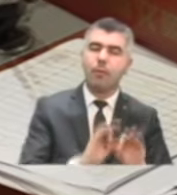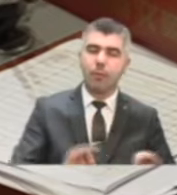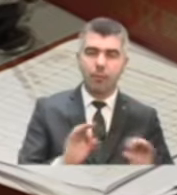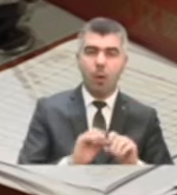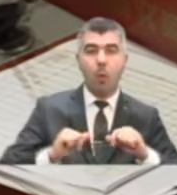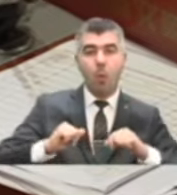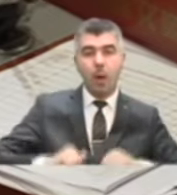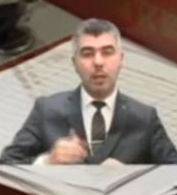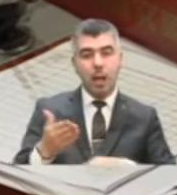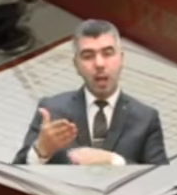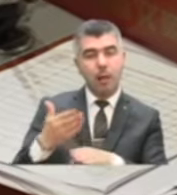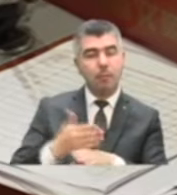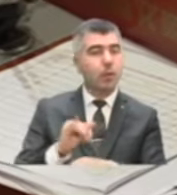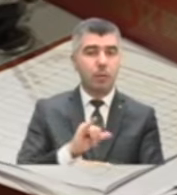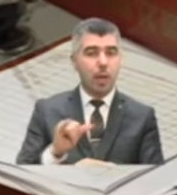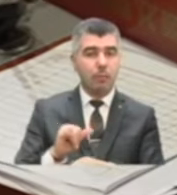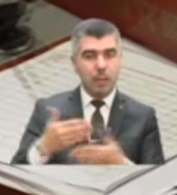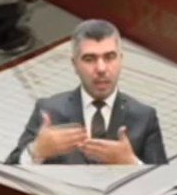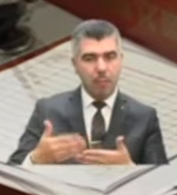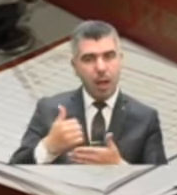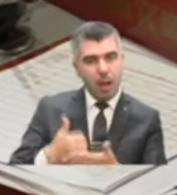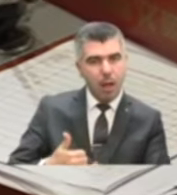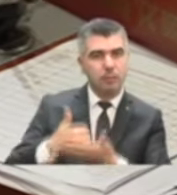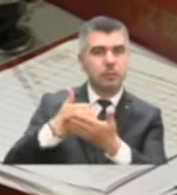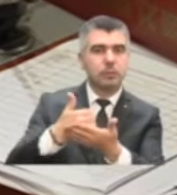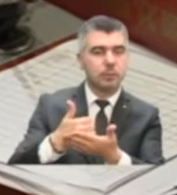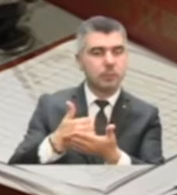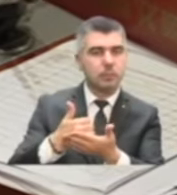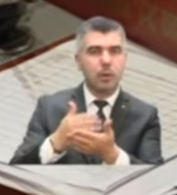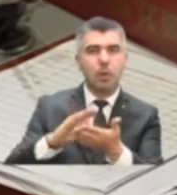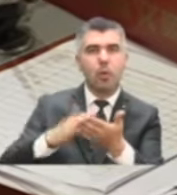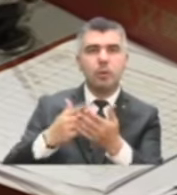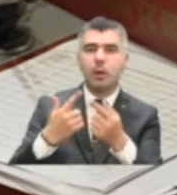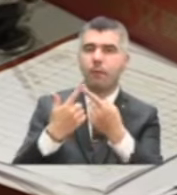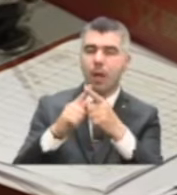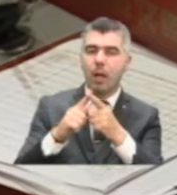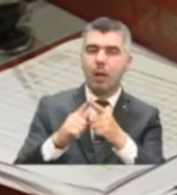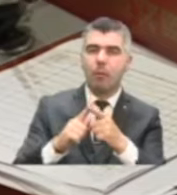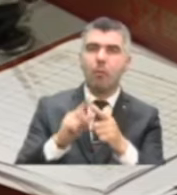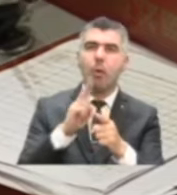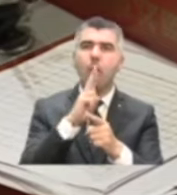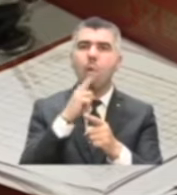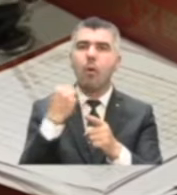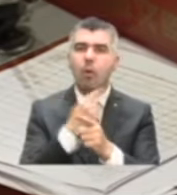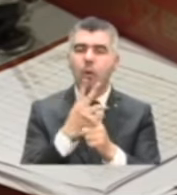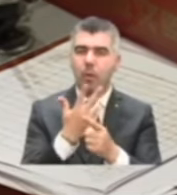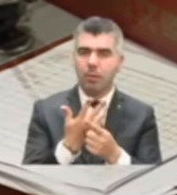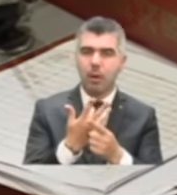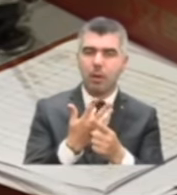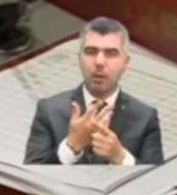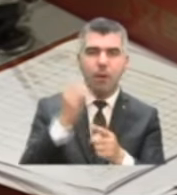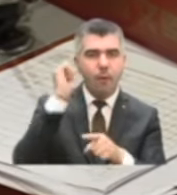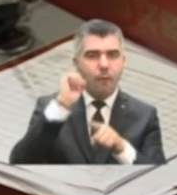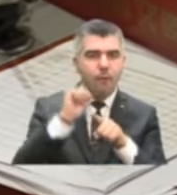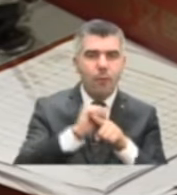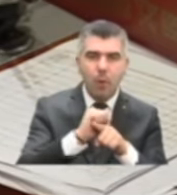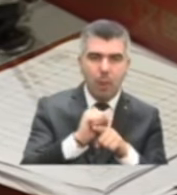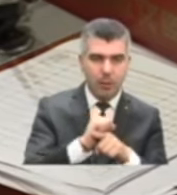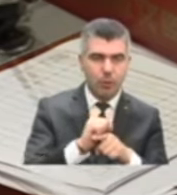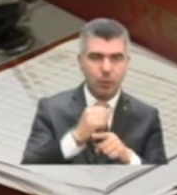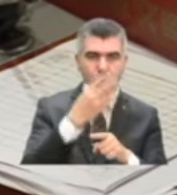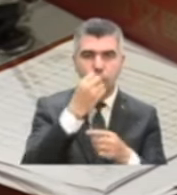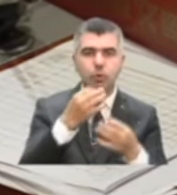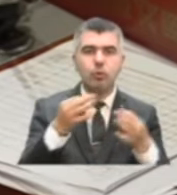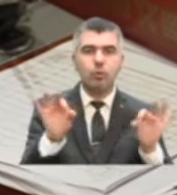اهتمام سابقا، الوزاره اليوم كتحاول تقدم في اطار التنسيق مع مجموعه ديال القطاعات الحكوميه مجموعه ديال التكوينات لا في ديور الشباب